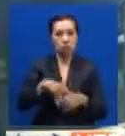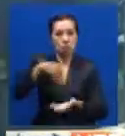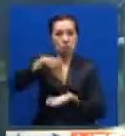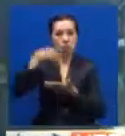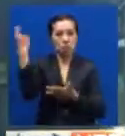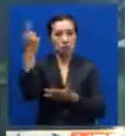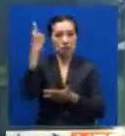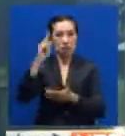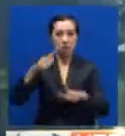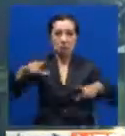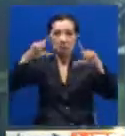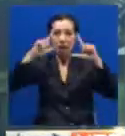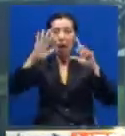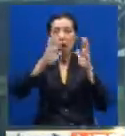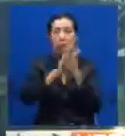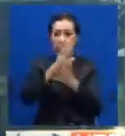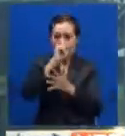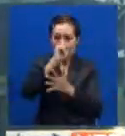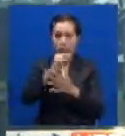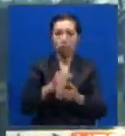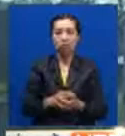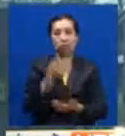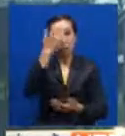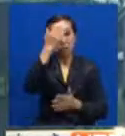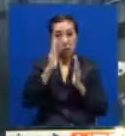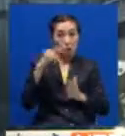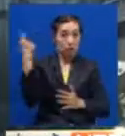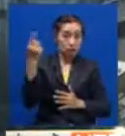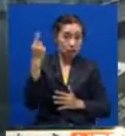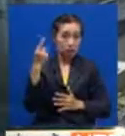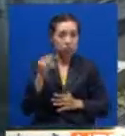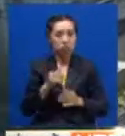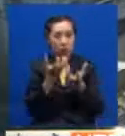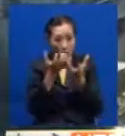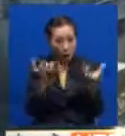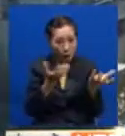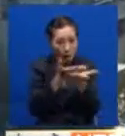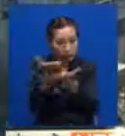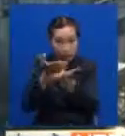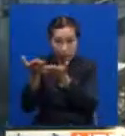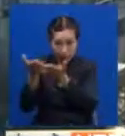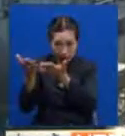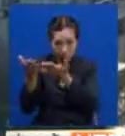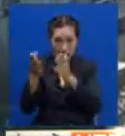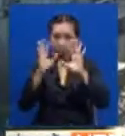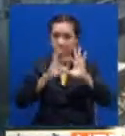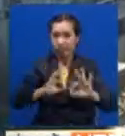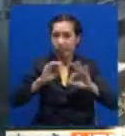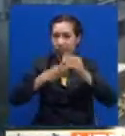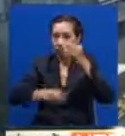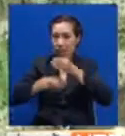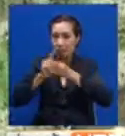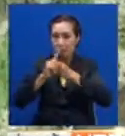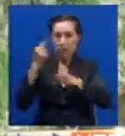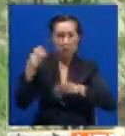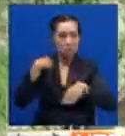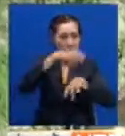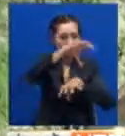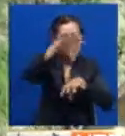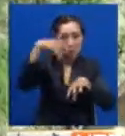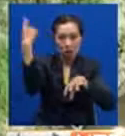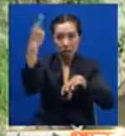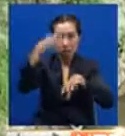เที่ยวขึ้นชื่อของจังหวัดตากซึ่งนอกจากนักท่องเที่ยวนั้นจะได้มีโอกาสซื้อชื่อสินค้าต่างๆแล้วนะคะยังมีสถานที่ท่องเที่ยว